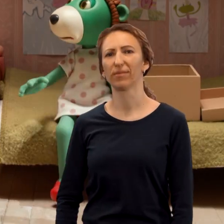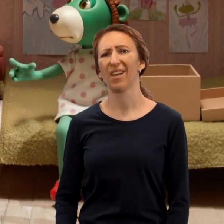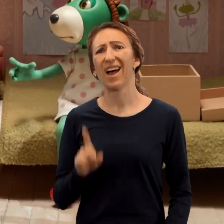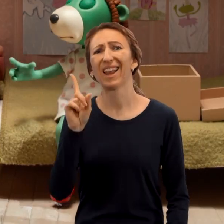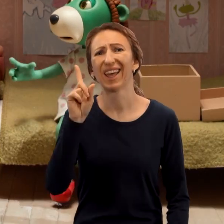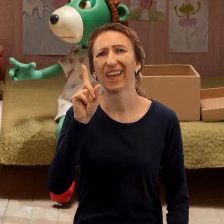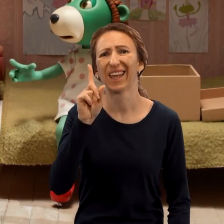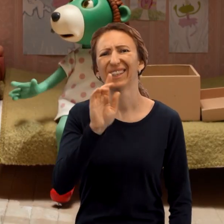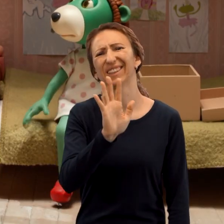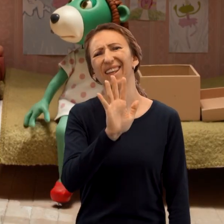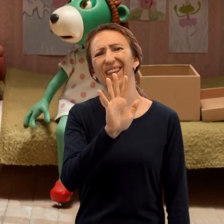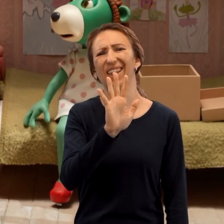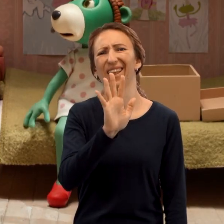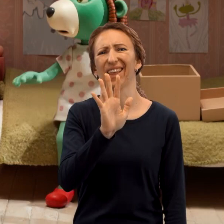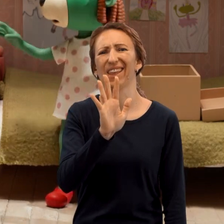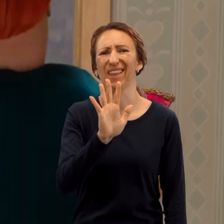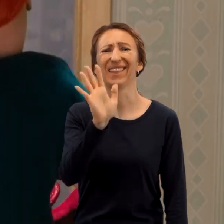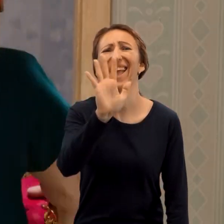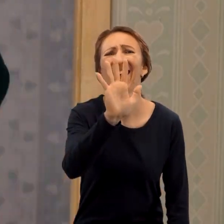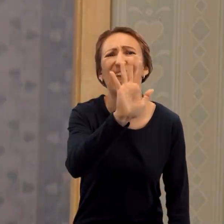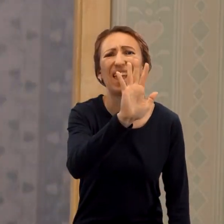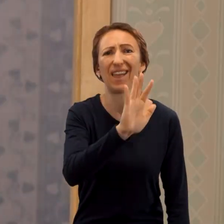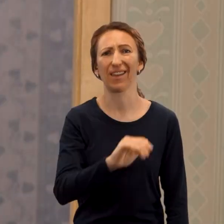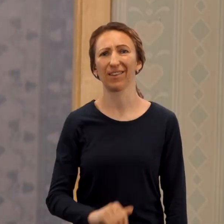Ale lepiej nie.